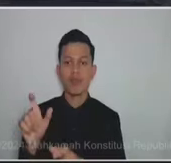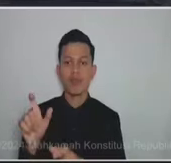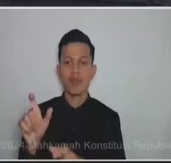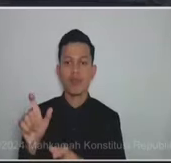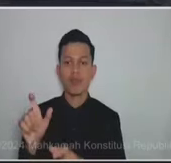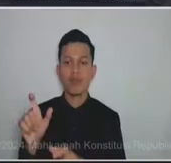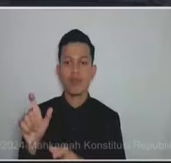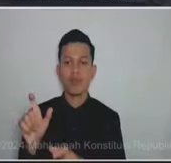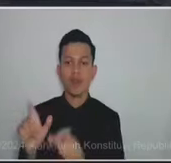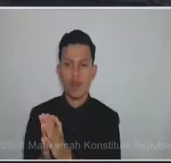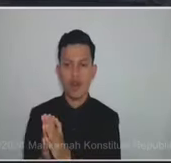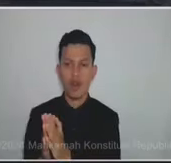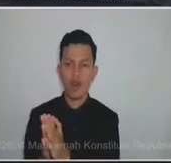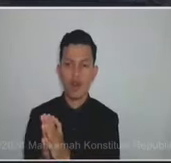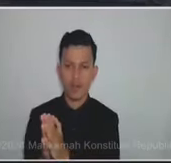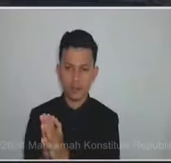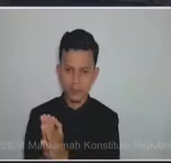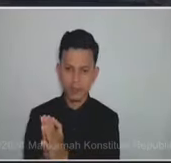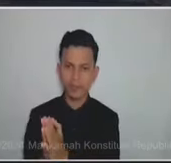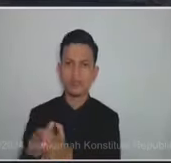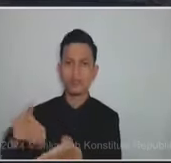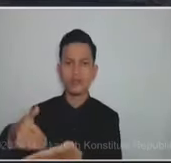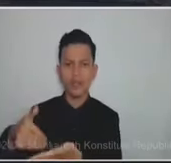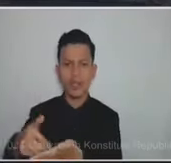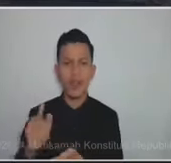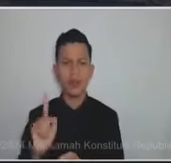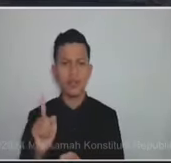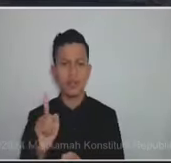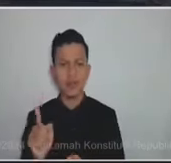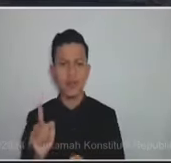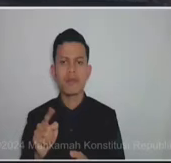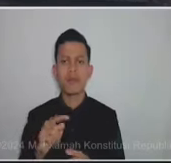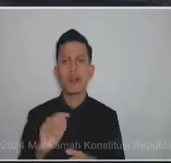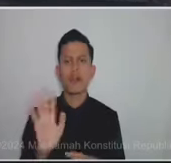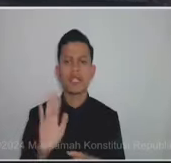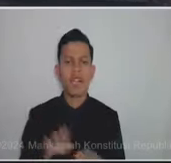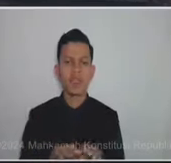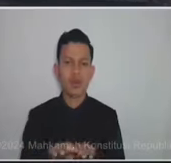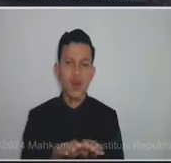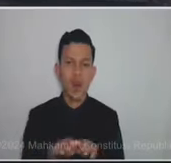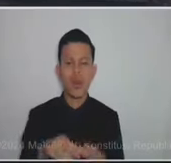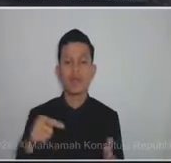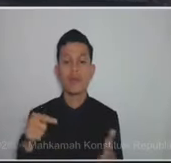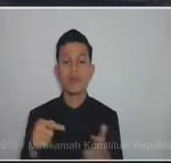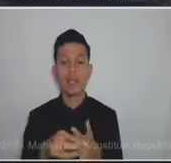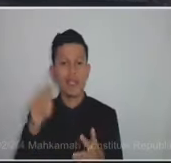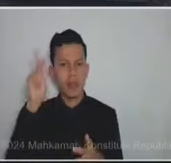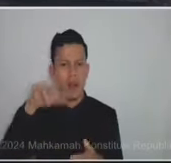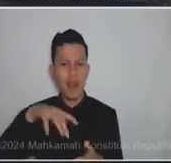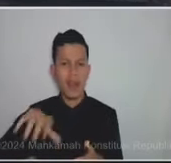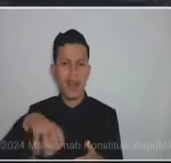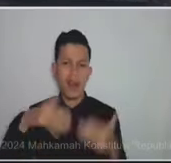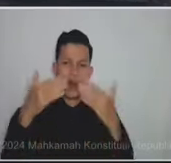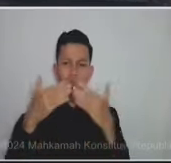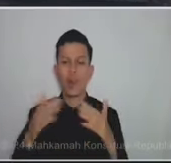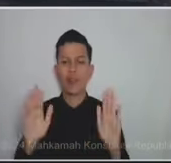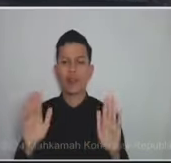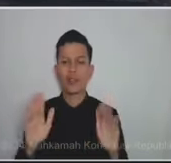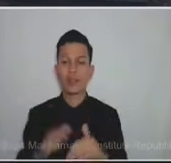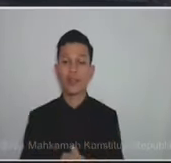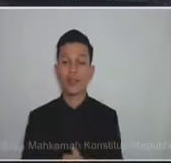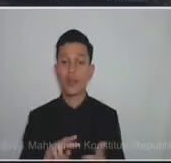maksud Kepala daerah dipilih secara demokratis sebagaimana ditentukan dalam pasal 18 ayat 4 udn 1945 artinya